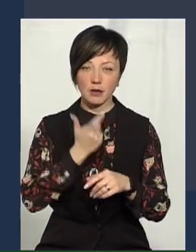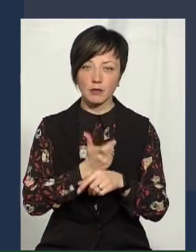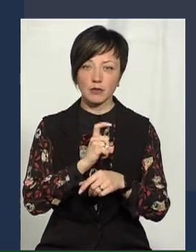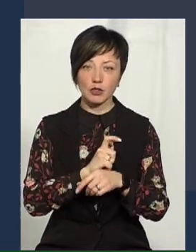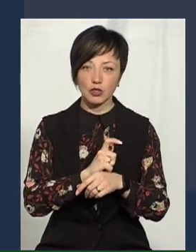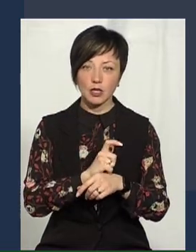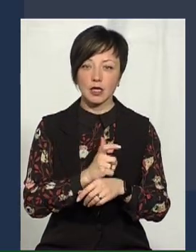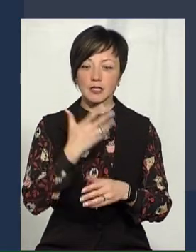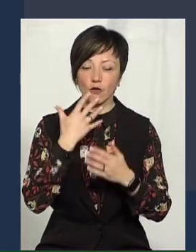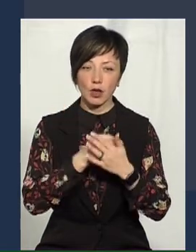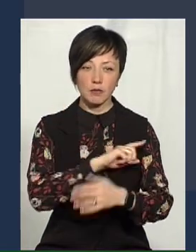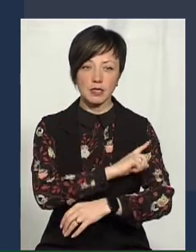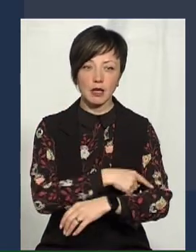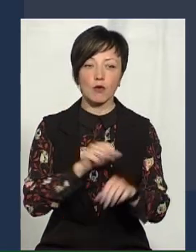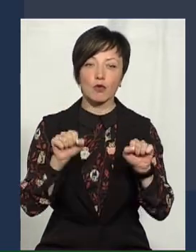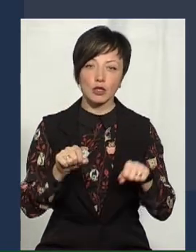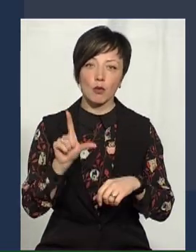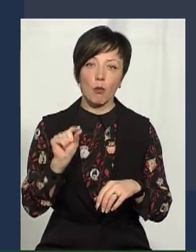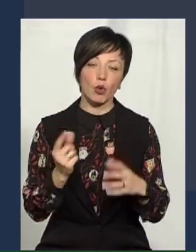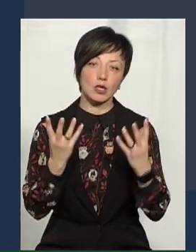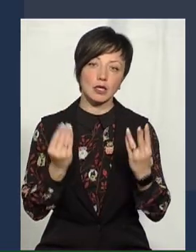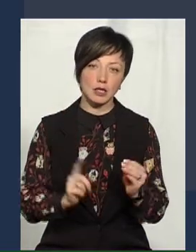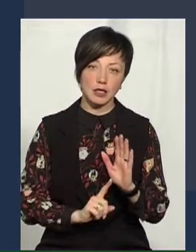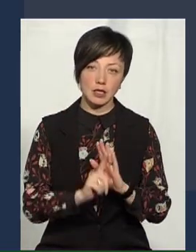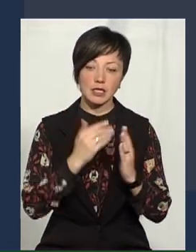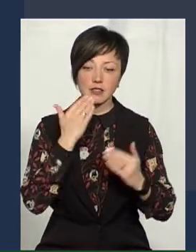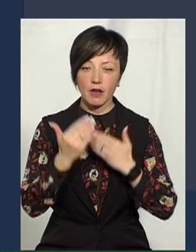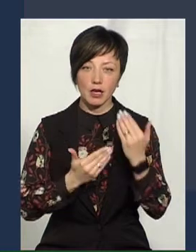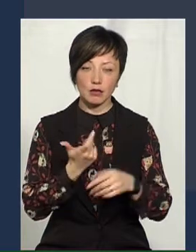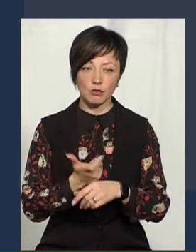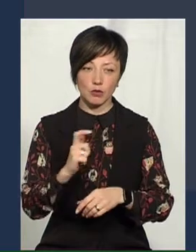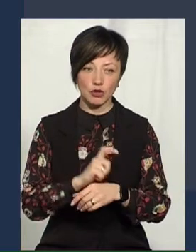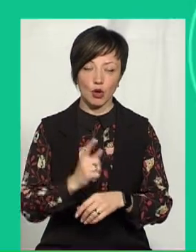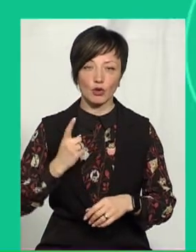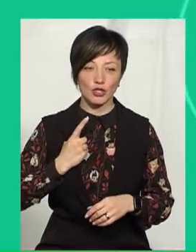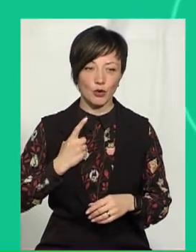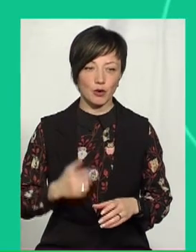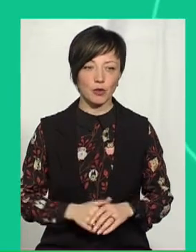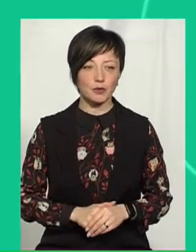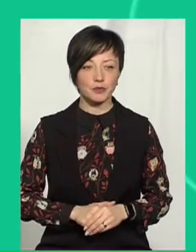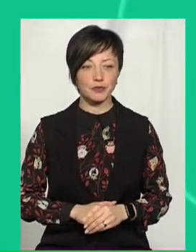обходяться своїми силами. Можливо, з понеділка звернень стане більше. Очікуємо.